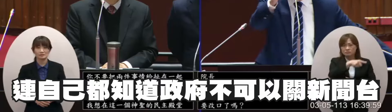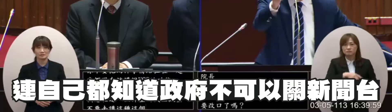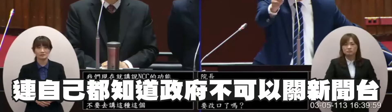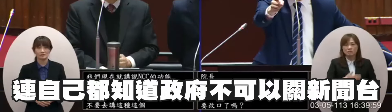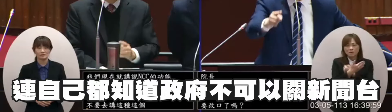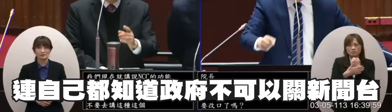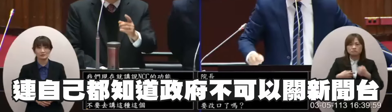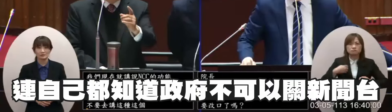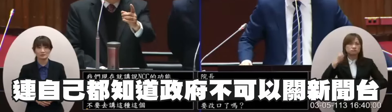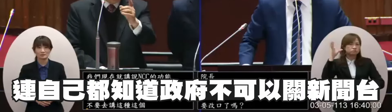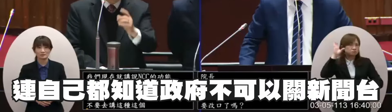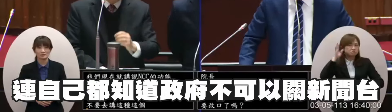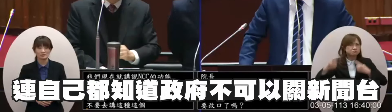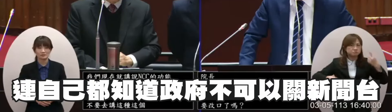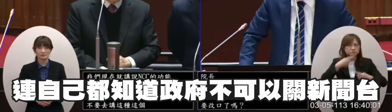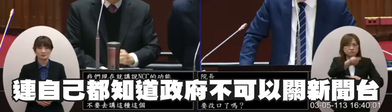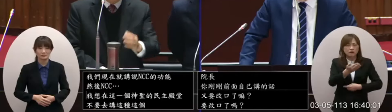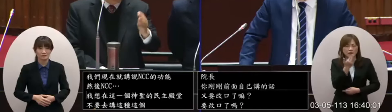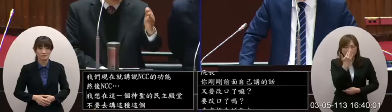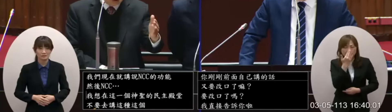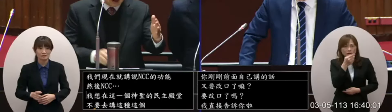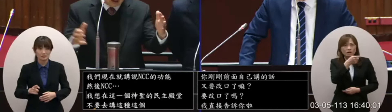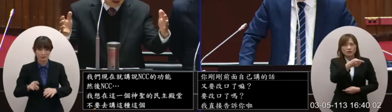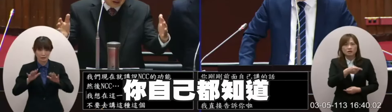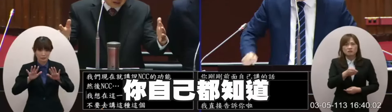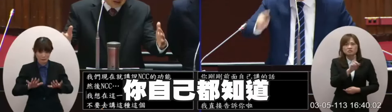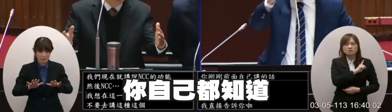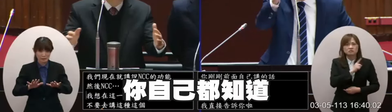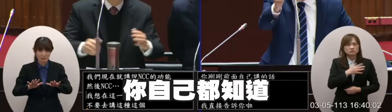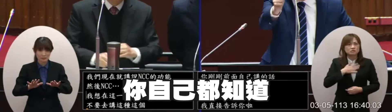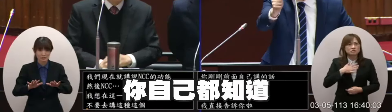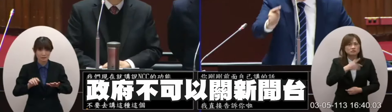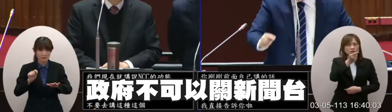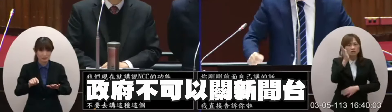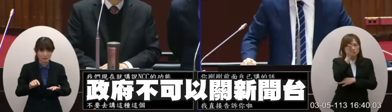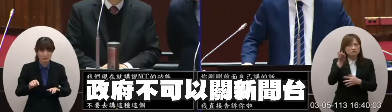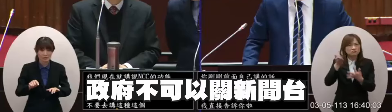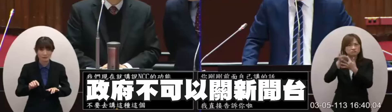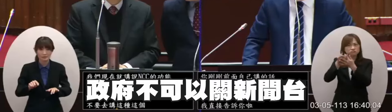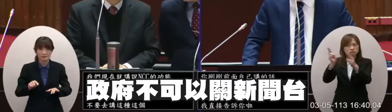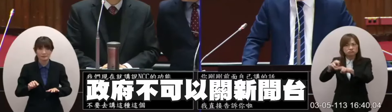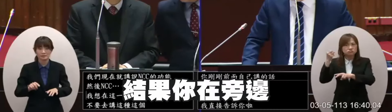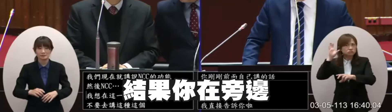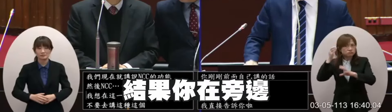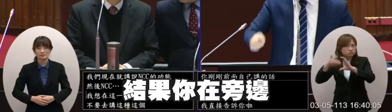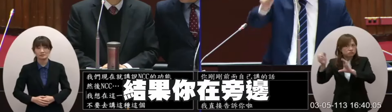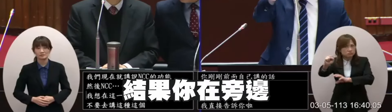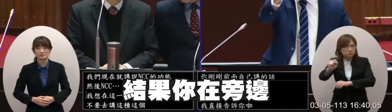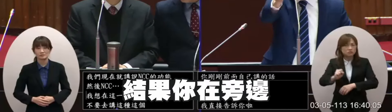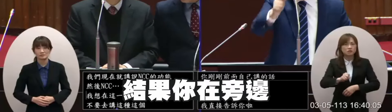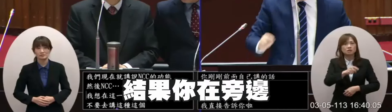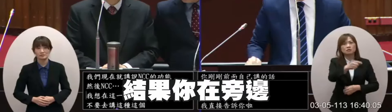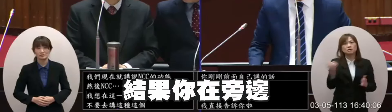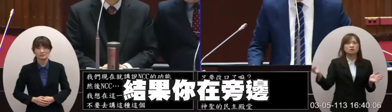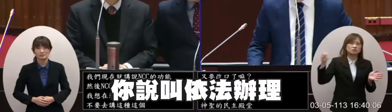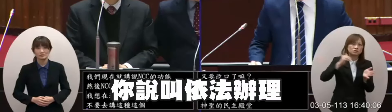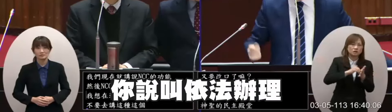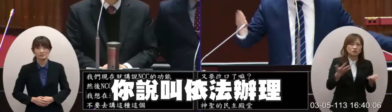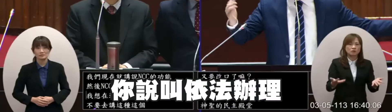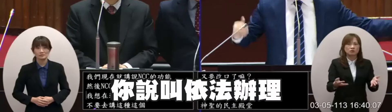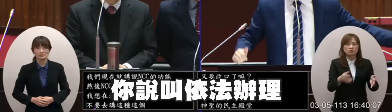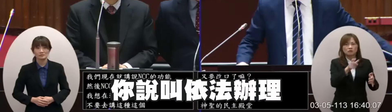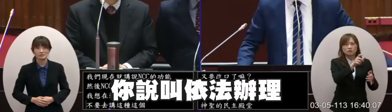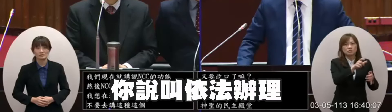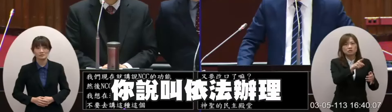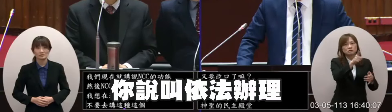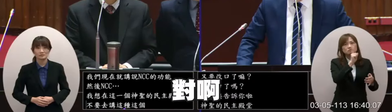由，连自己都知道政府不会关新闻台。 你这个， 你自己都知道政府不会关新闻台，结果你在旁边，你说